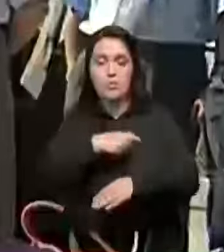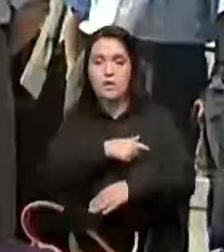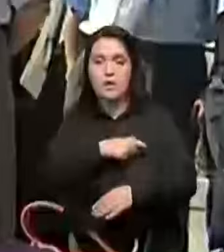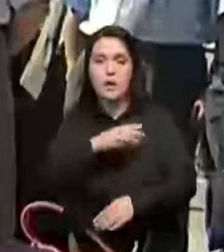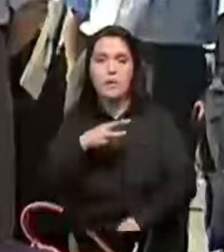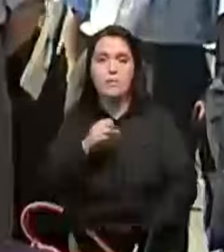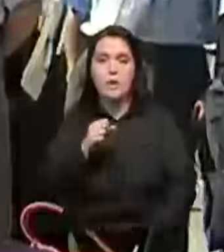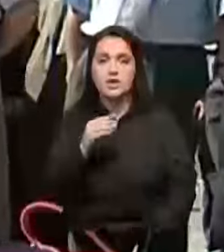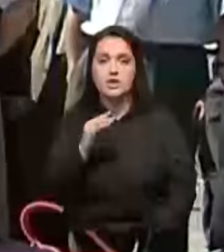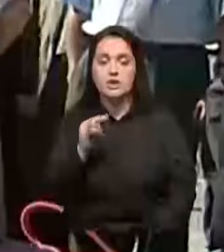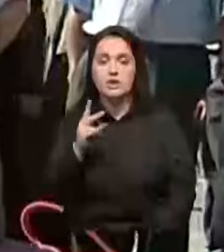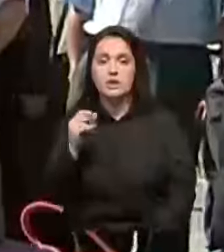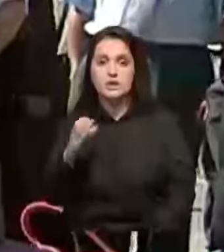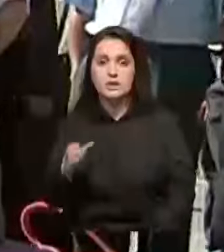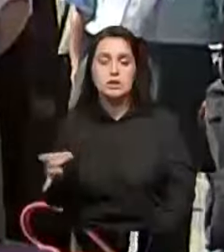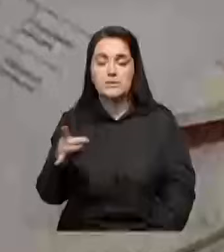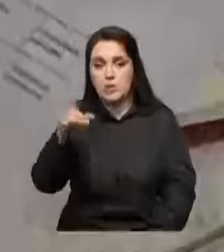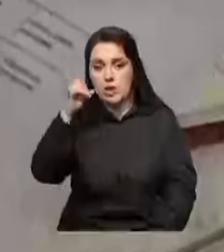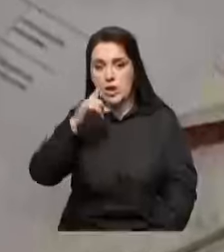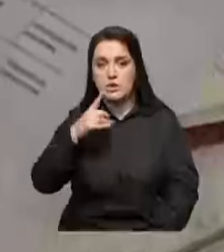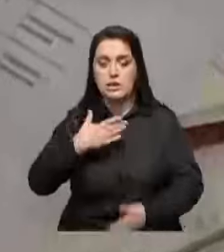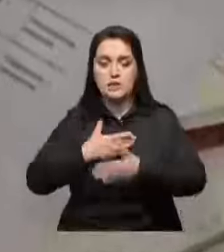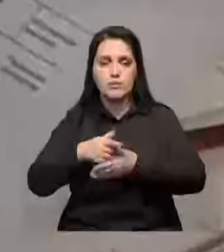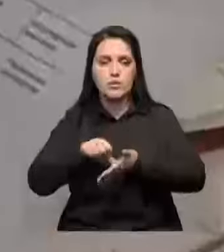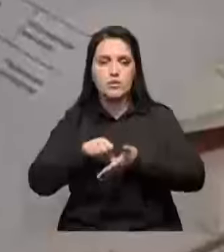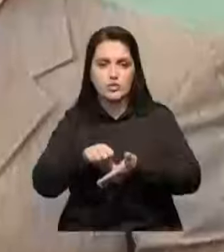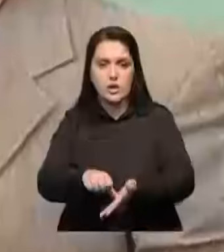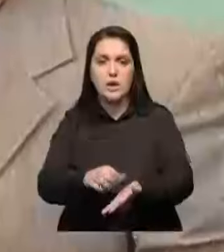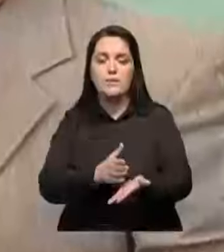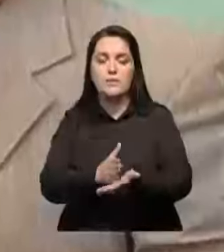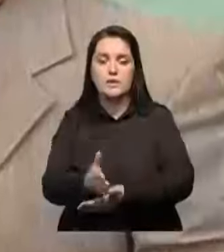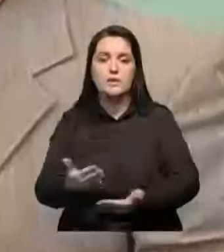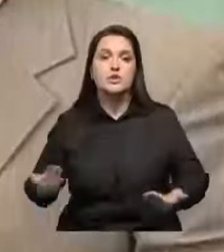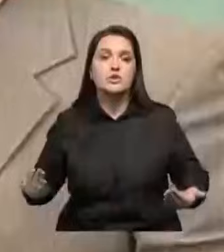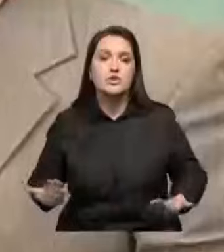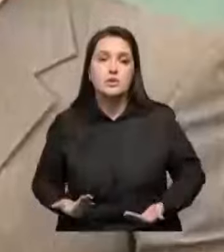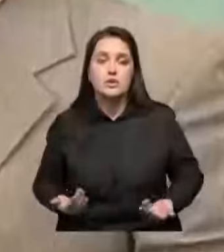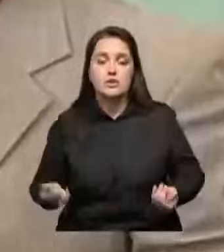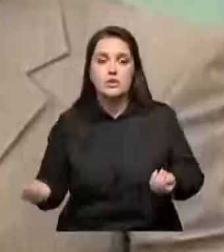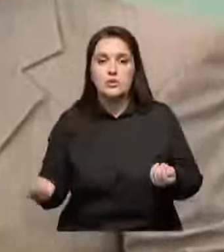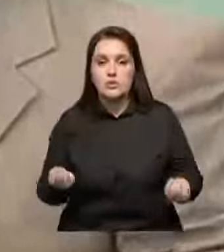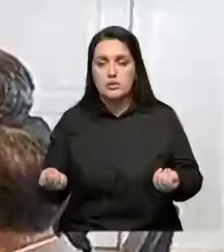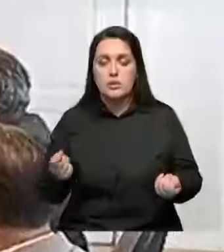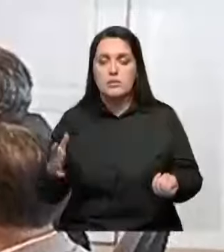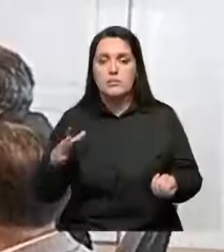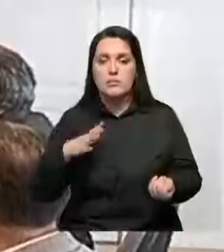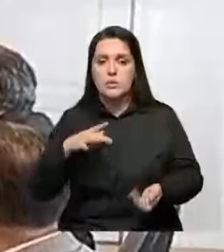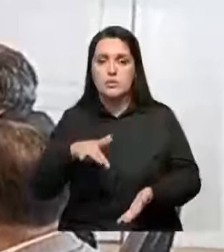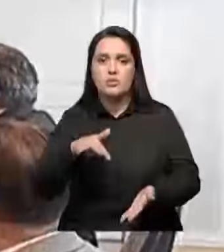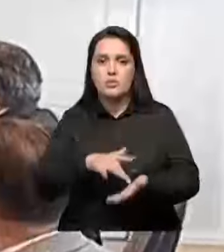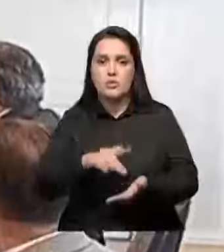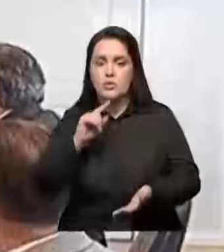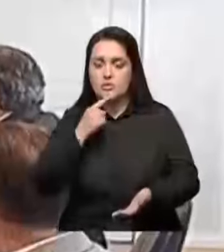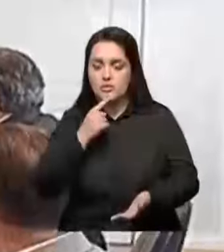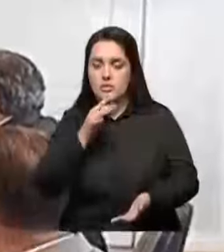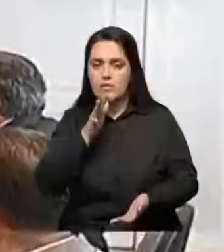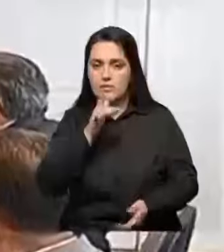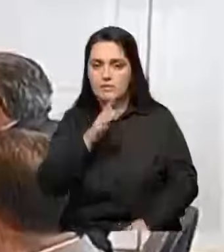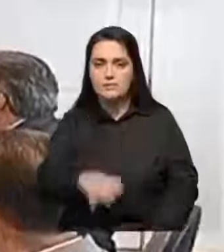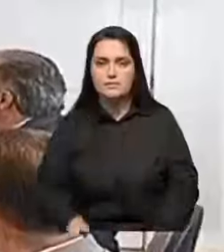Мажилиса парламента Республики Казахстан. Он активно участвовал в политической жизни страны и руководил администрацией города в самое непростое время,